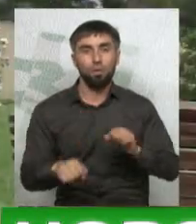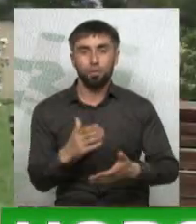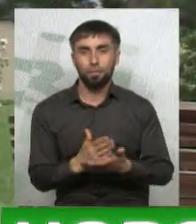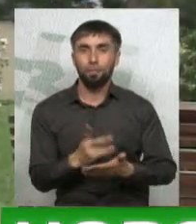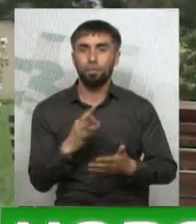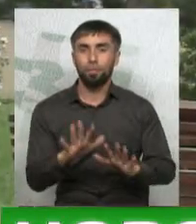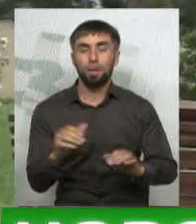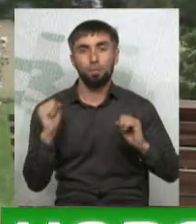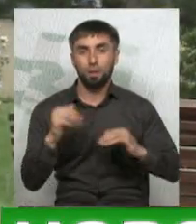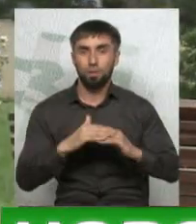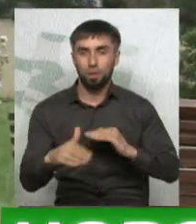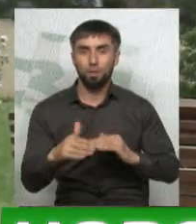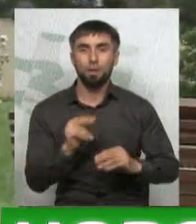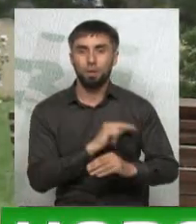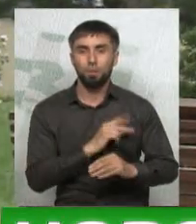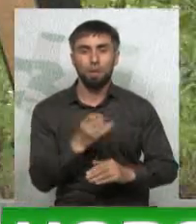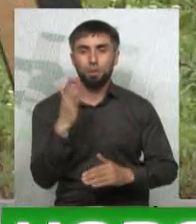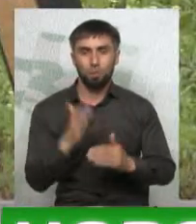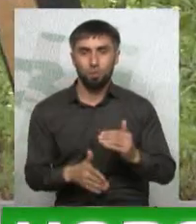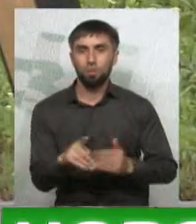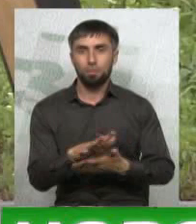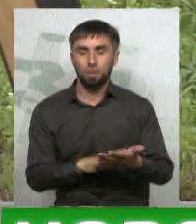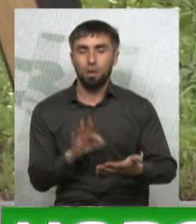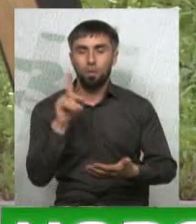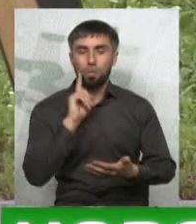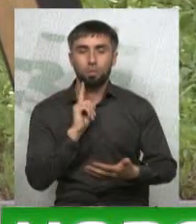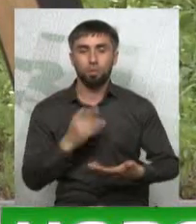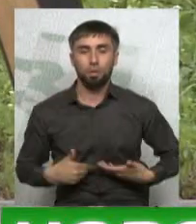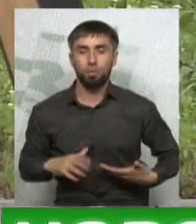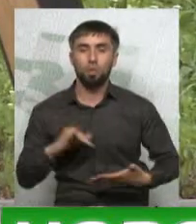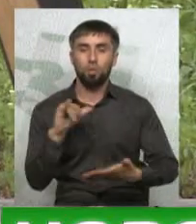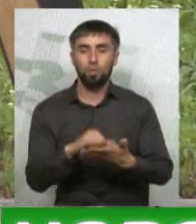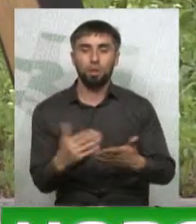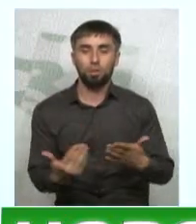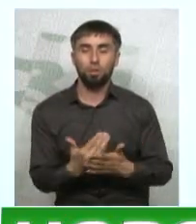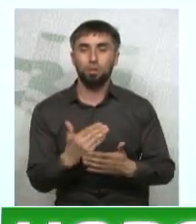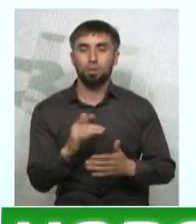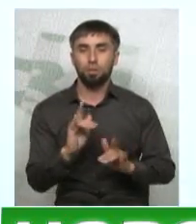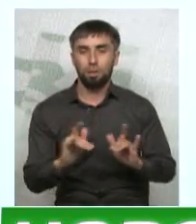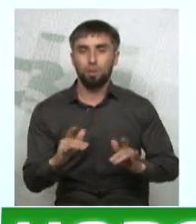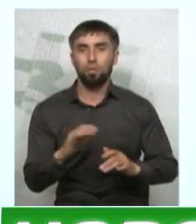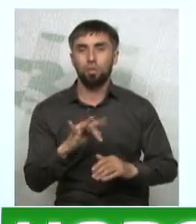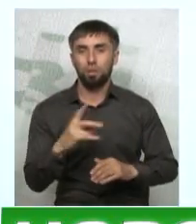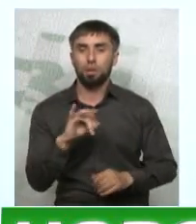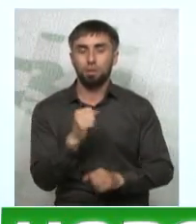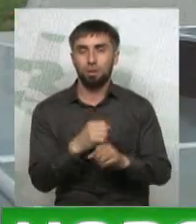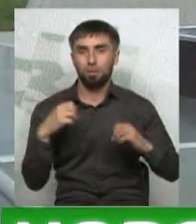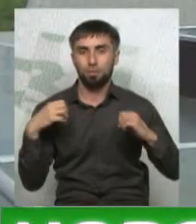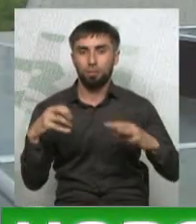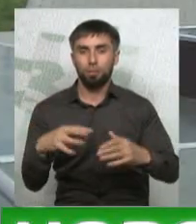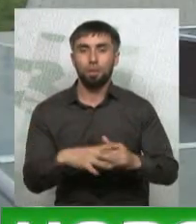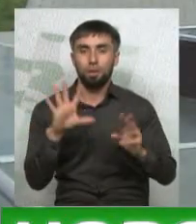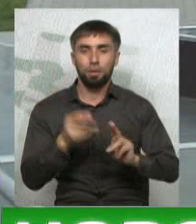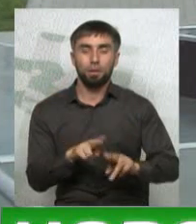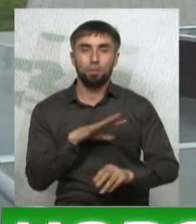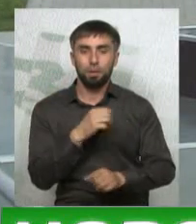Но только на спортивных площадках работы не закончились. Для удобства жителей были установлены новые скамейки, урны и сделано освещение. Все это